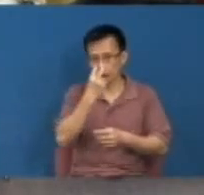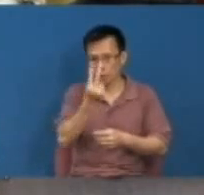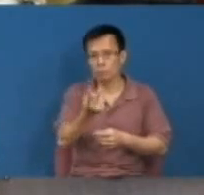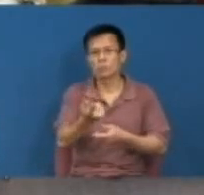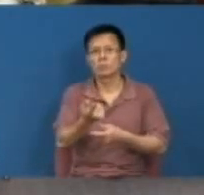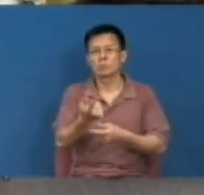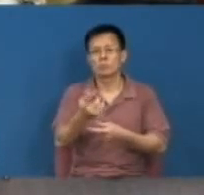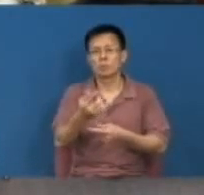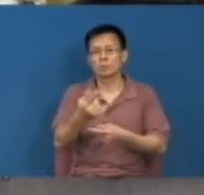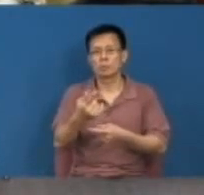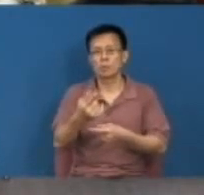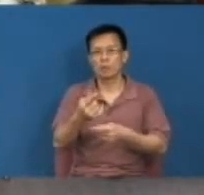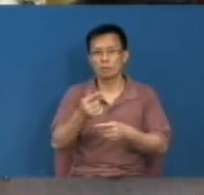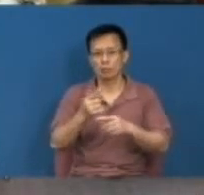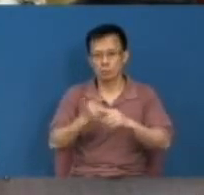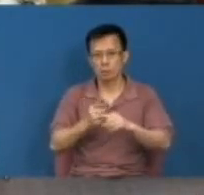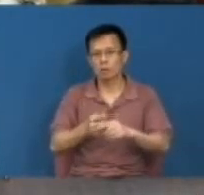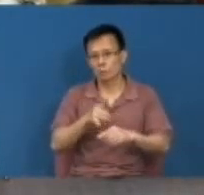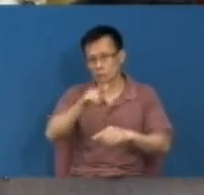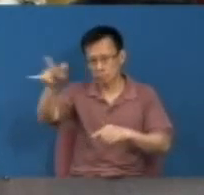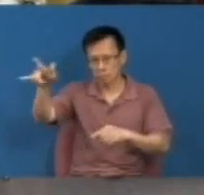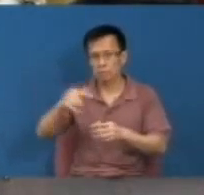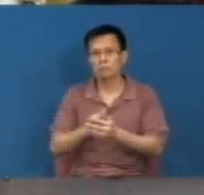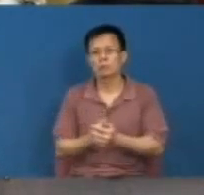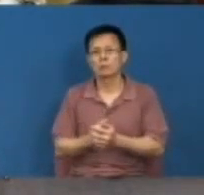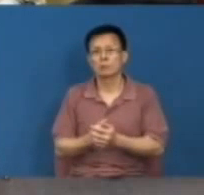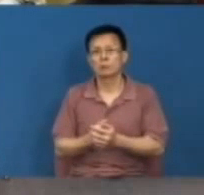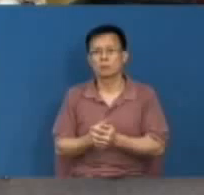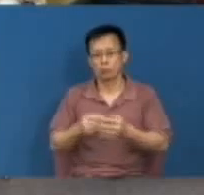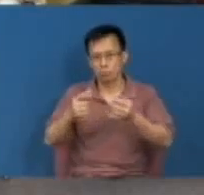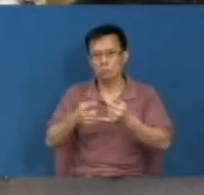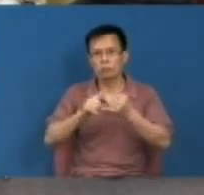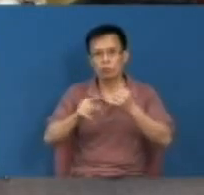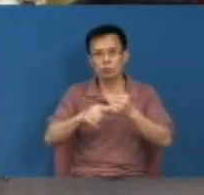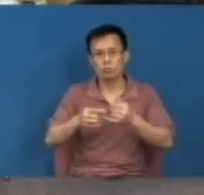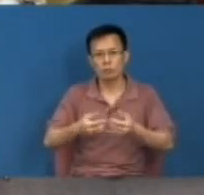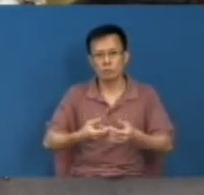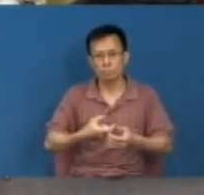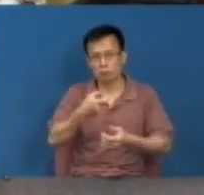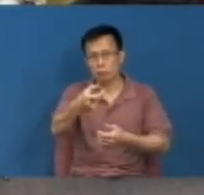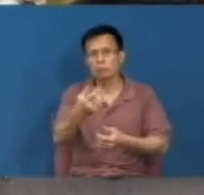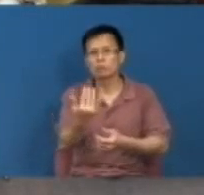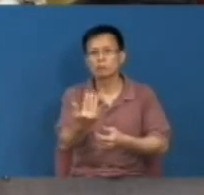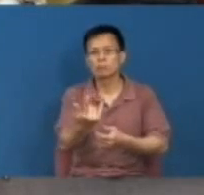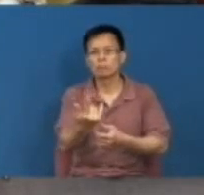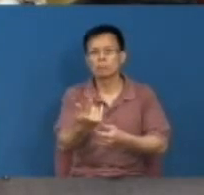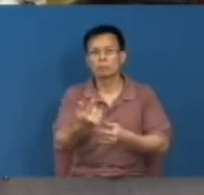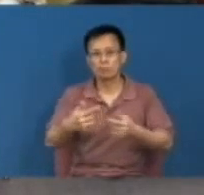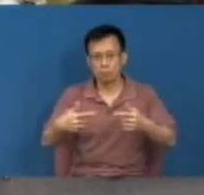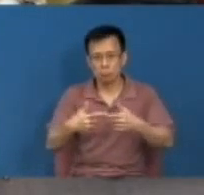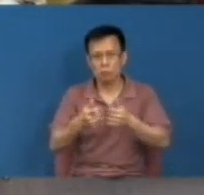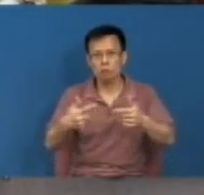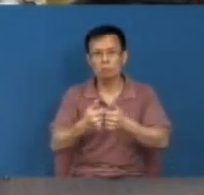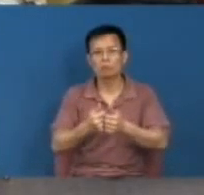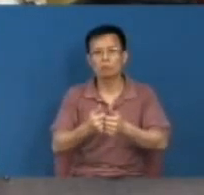後期佢都話我喺度住，不過咧。 終於佢出個價錢係點樣咧？合唔合理咧嚇？ 我咁大個地方咧，佢